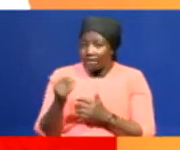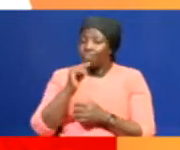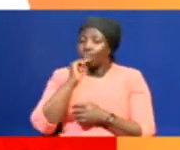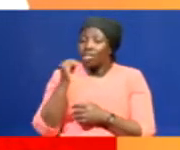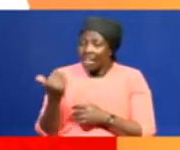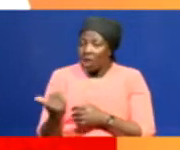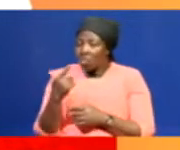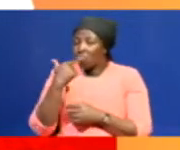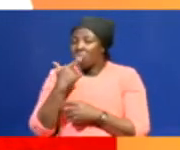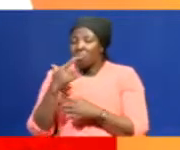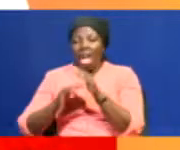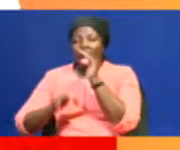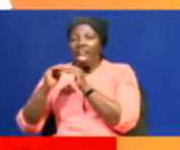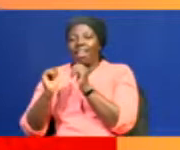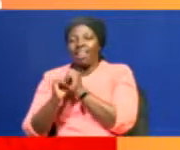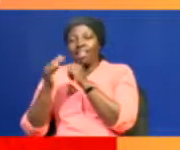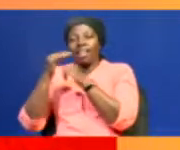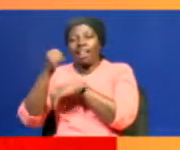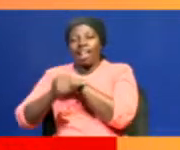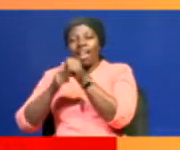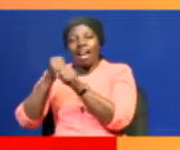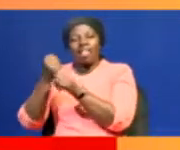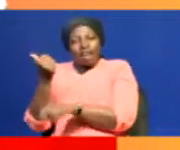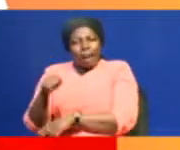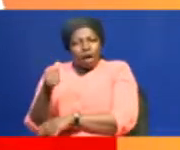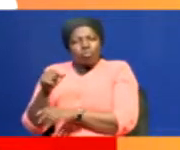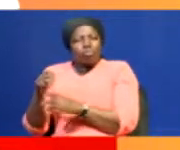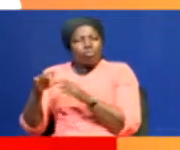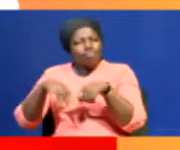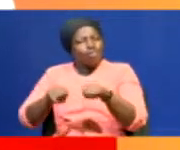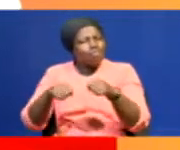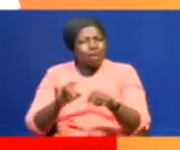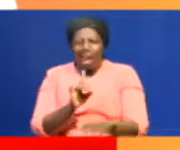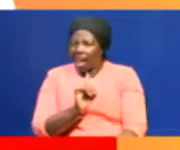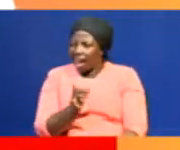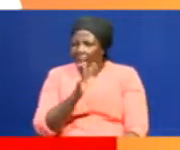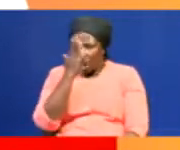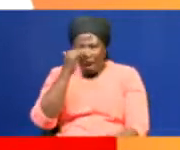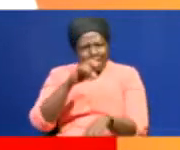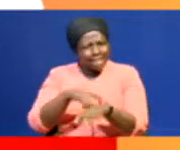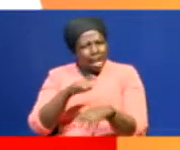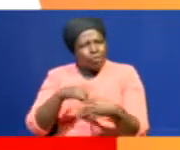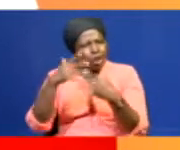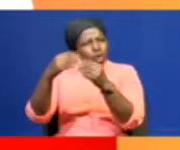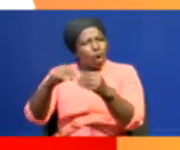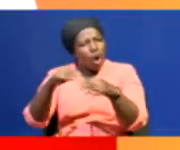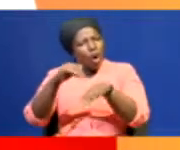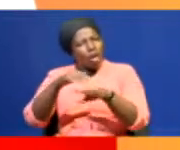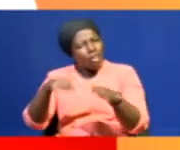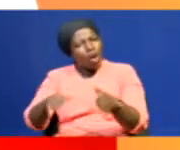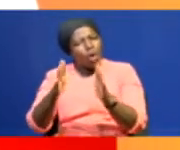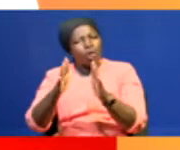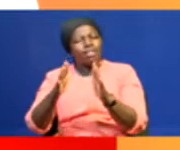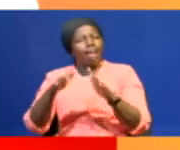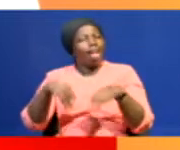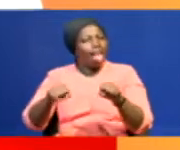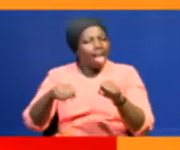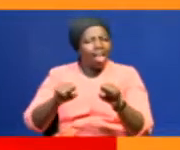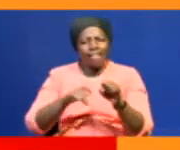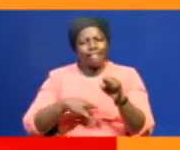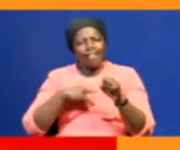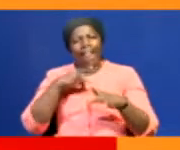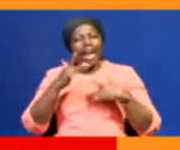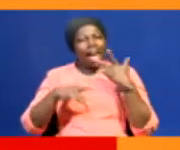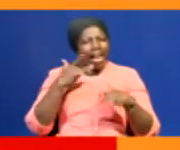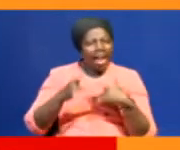barabarani. Kwa maana akienda huko baada yako na ile excitement ya ujana nini atagonga na tuna ataleta madhara. Naam.